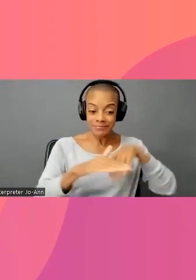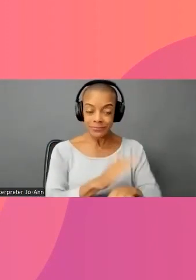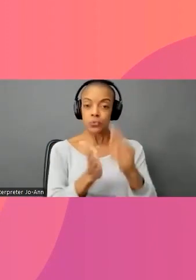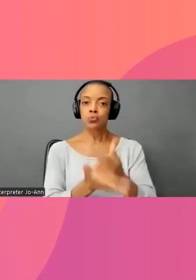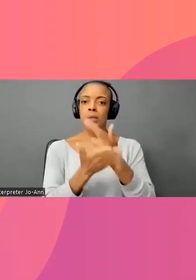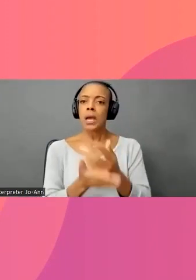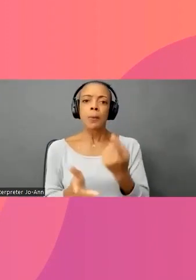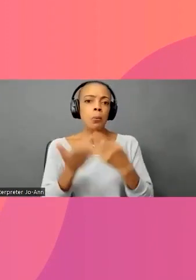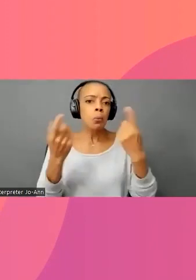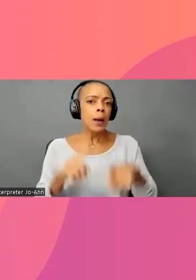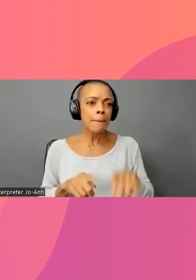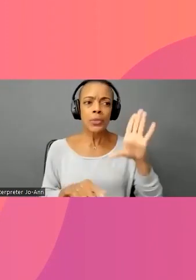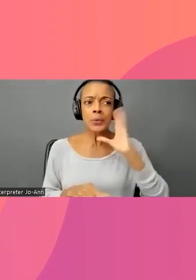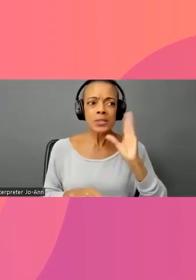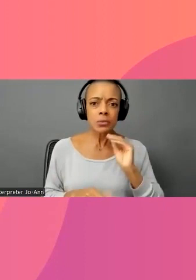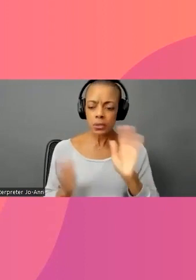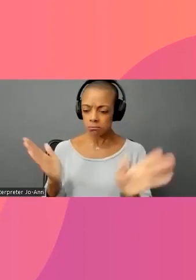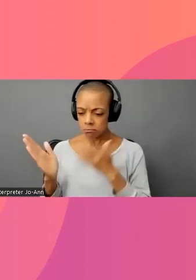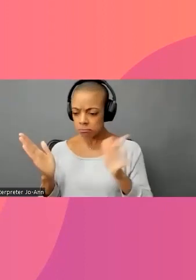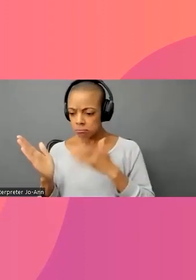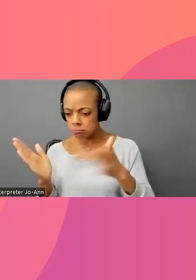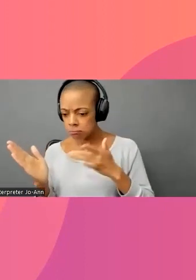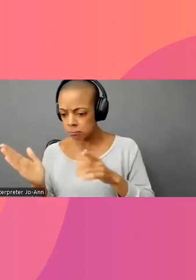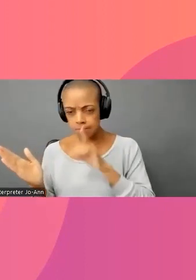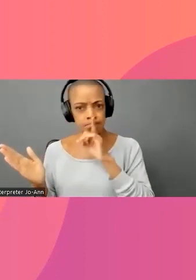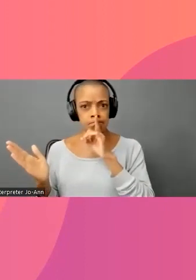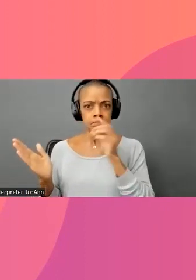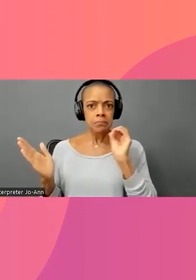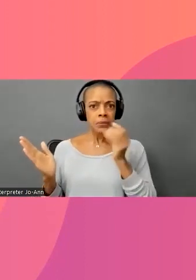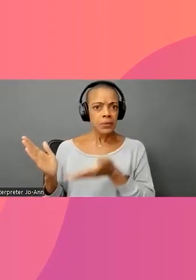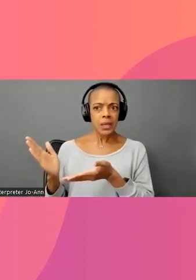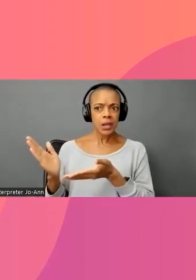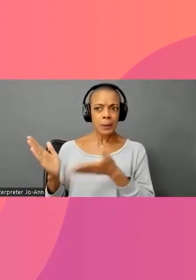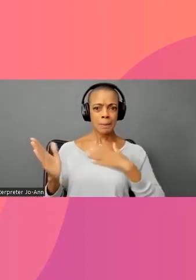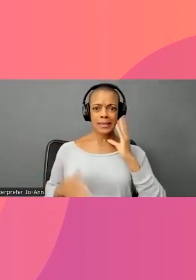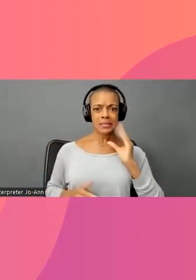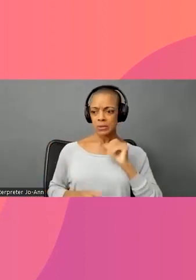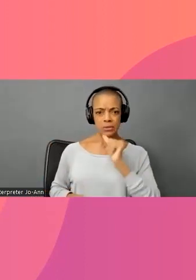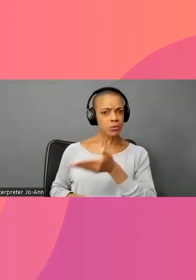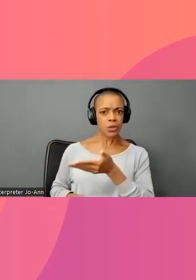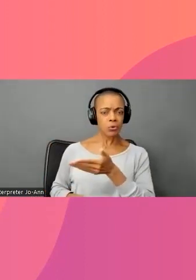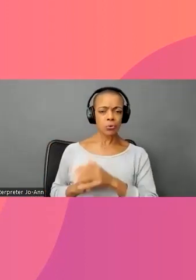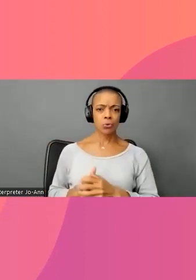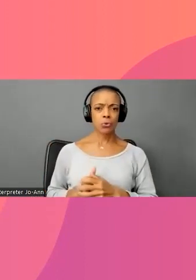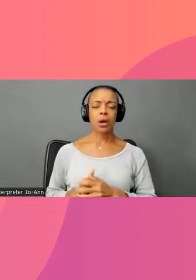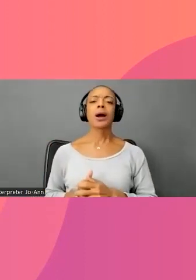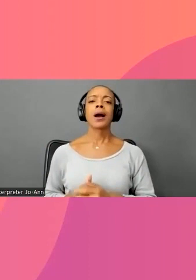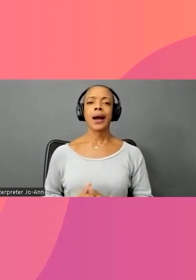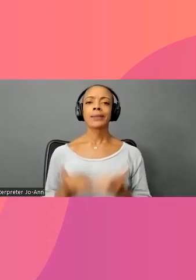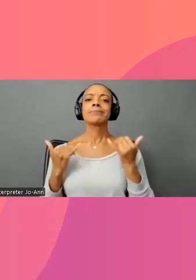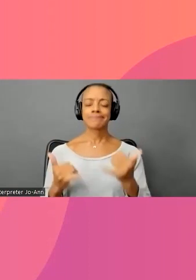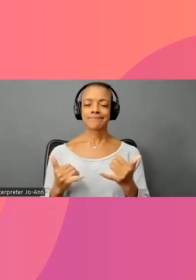Je voulais me pencher notamment sur les patients noirs et qui connaissent d'autres intersectionnalités. Je vais comprendre leur